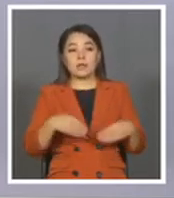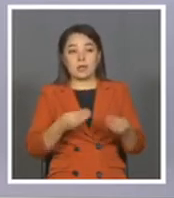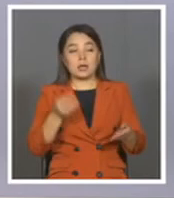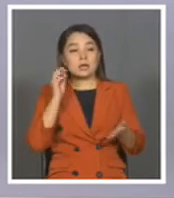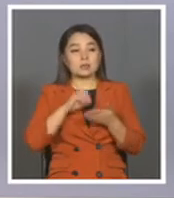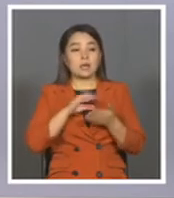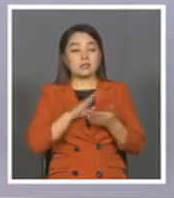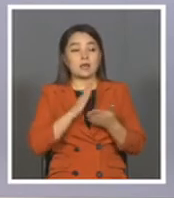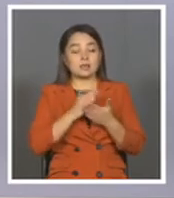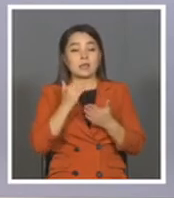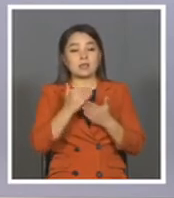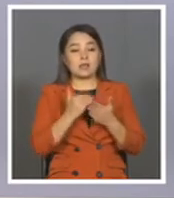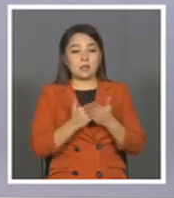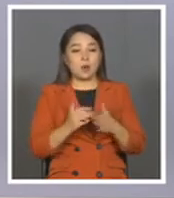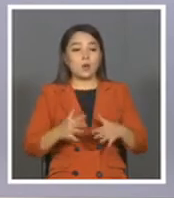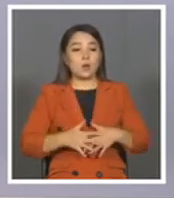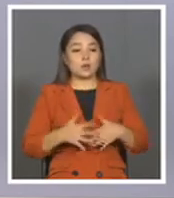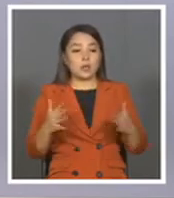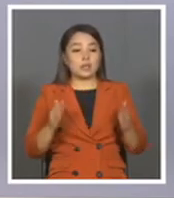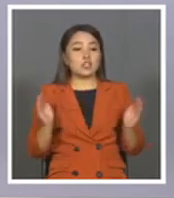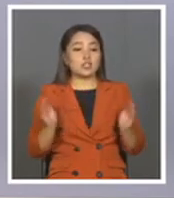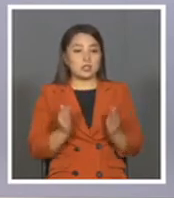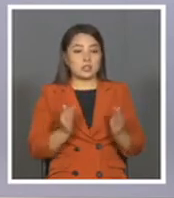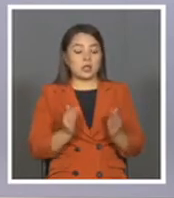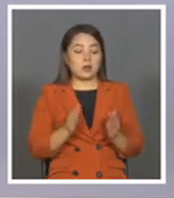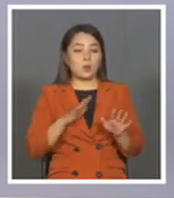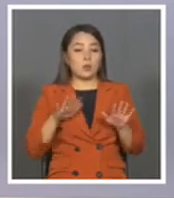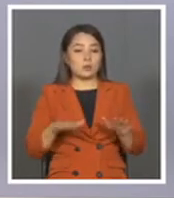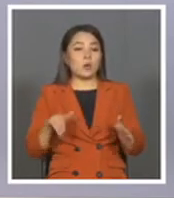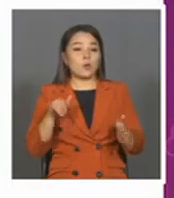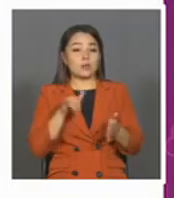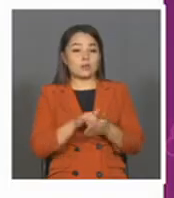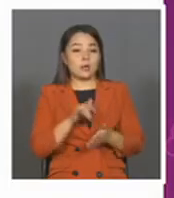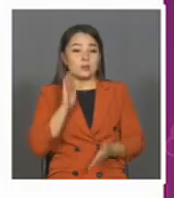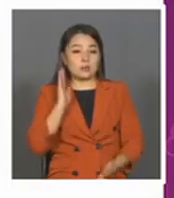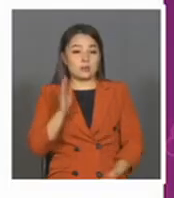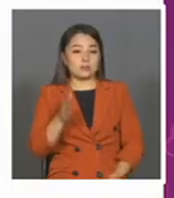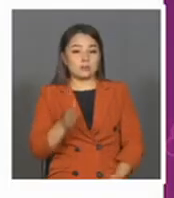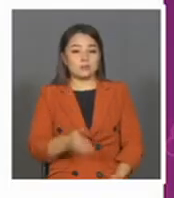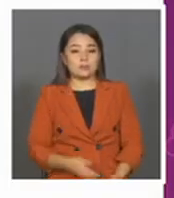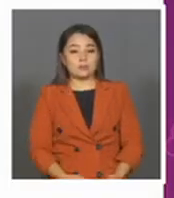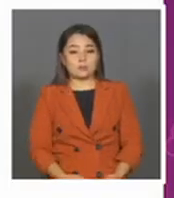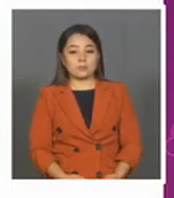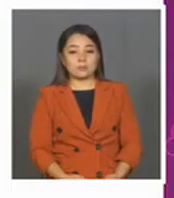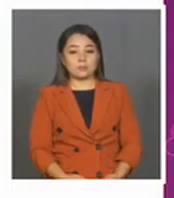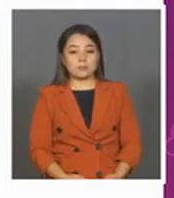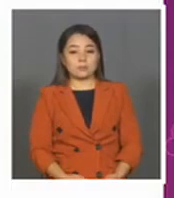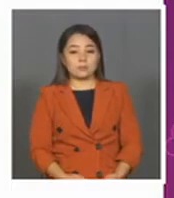сандар тізбегін үлкенінен кішісіне қарай орналастырамыз.